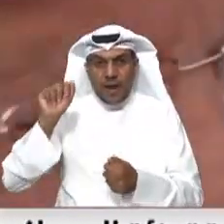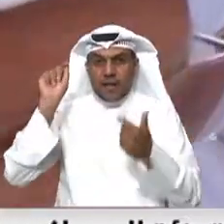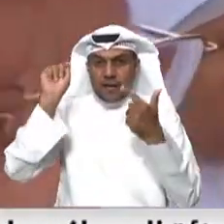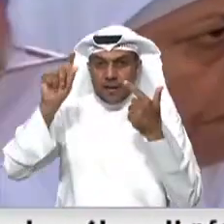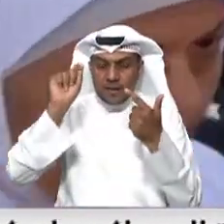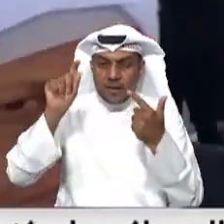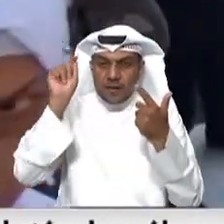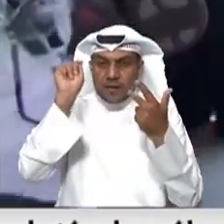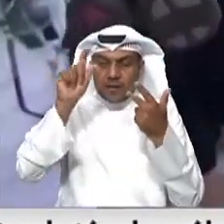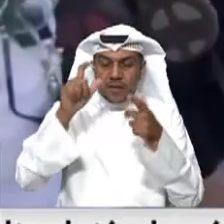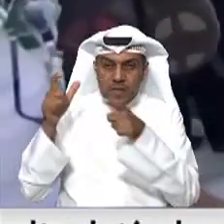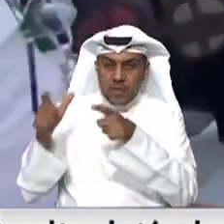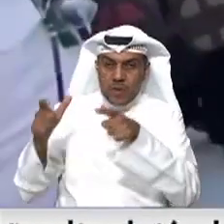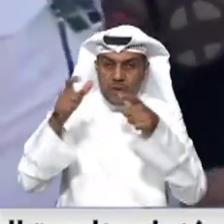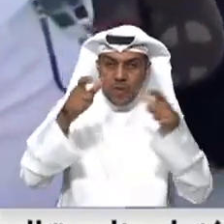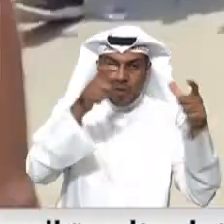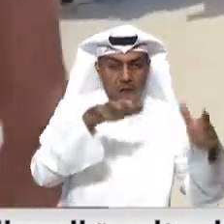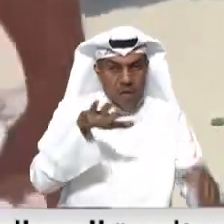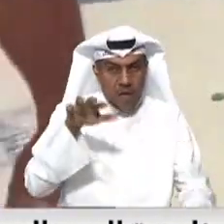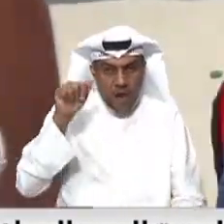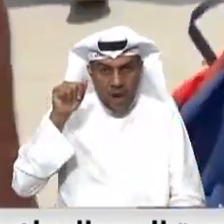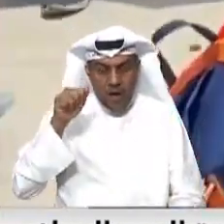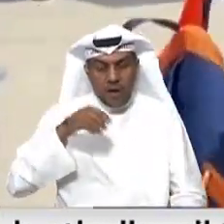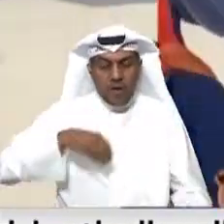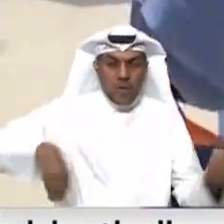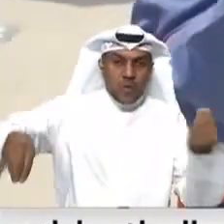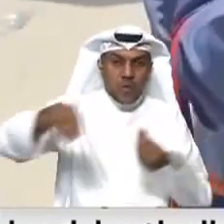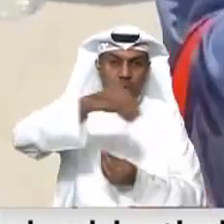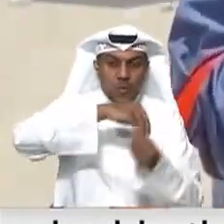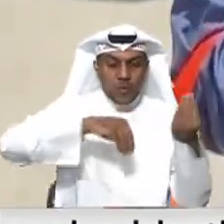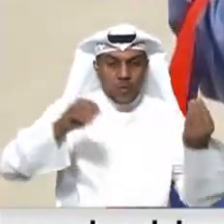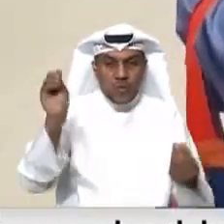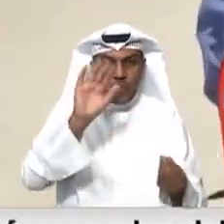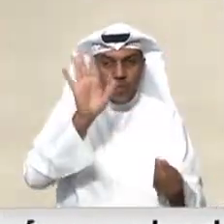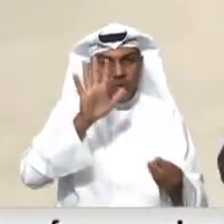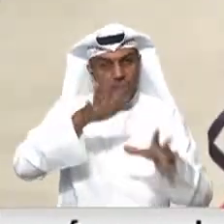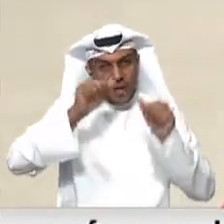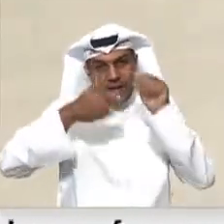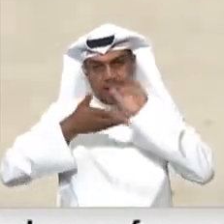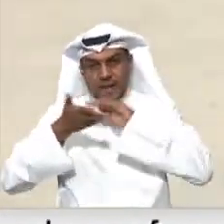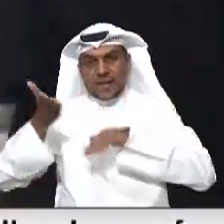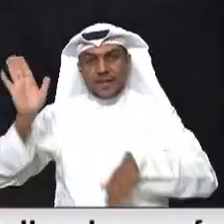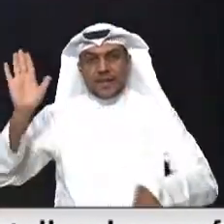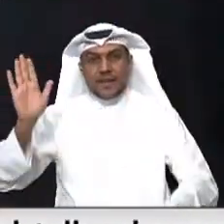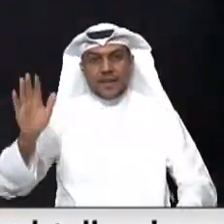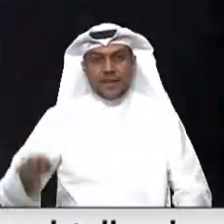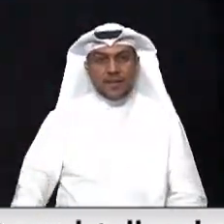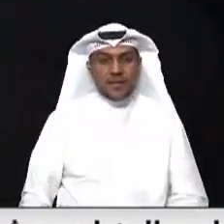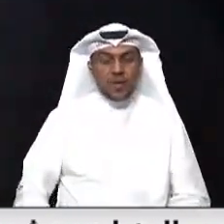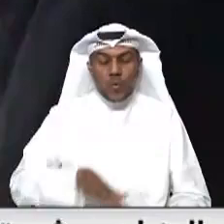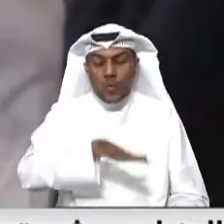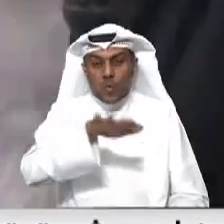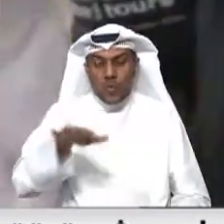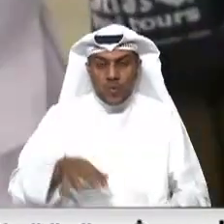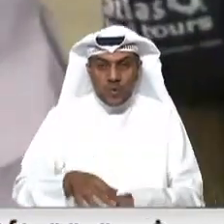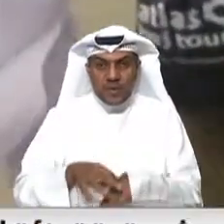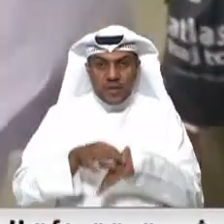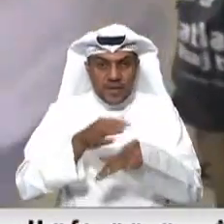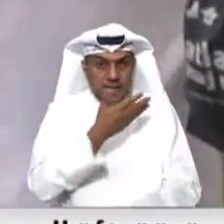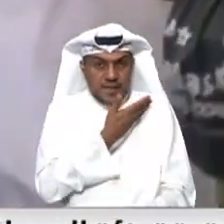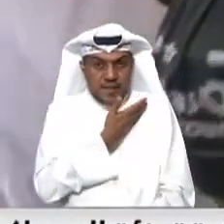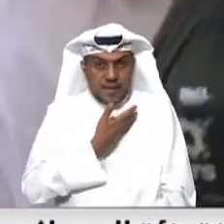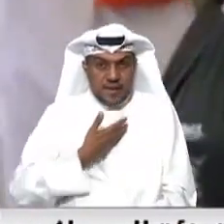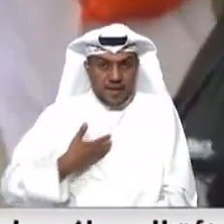ليسدل الستار عن موسم الحج هذا العام. وقد قام ضيوف بيت الله الحرام